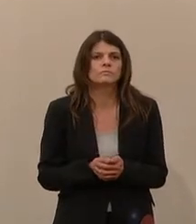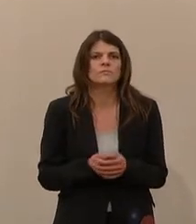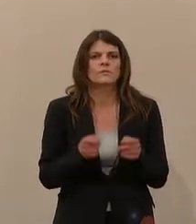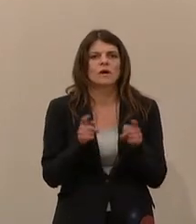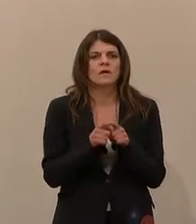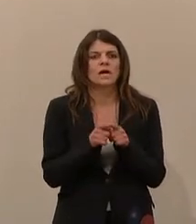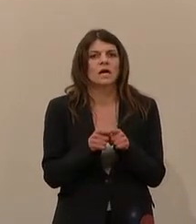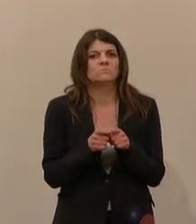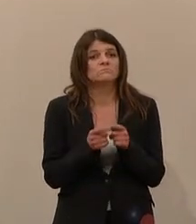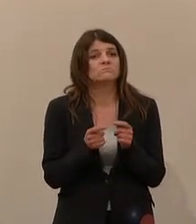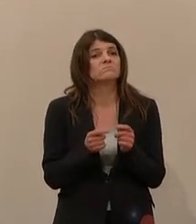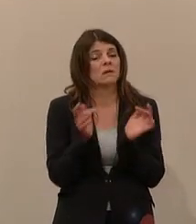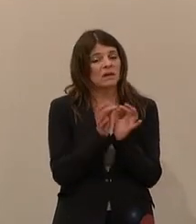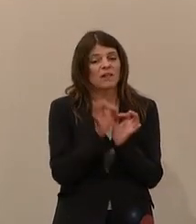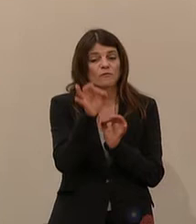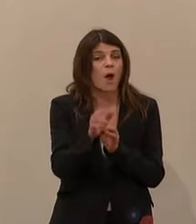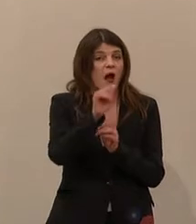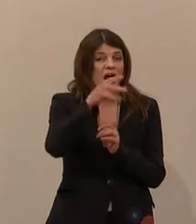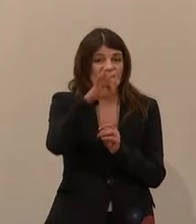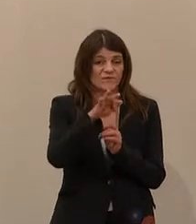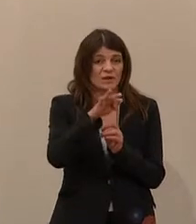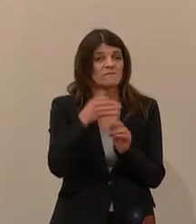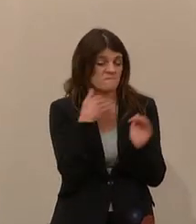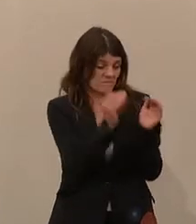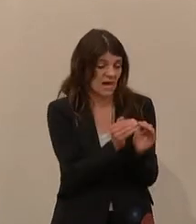Kürzung der Mittel für den AKF um 5 Millionen.